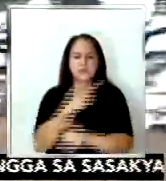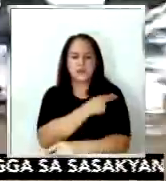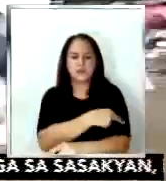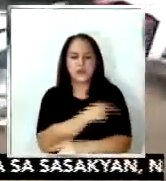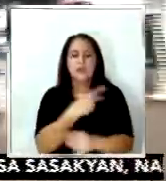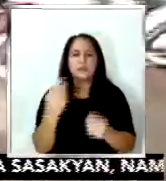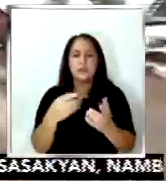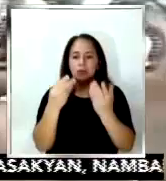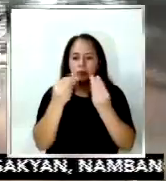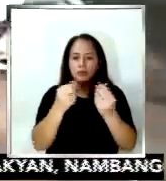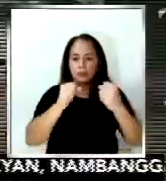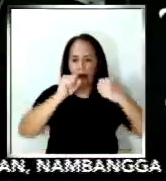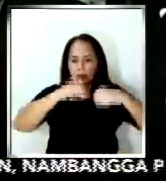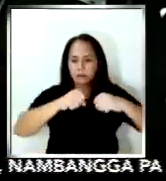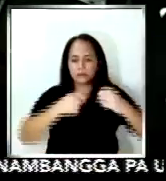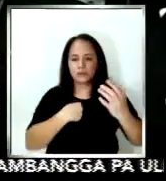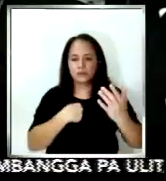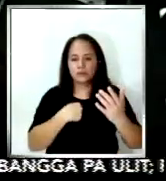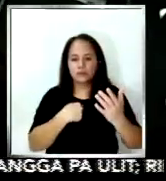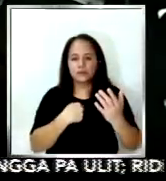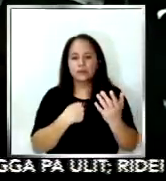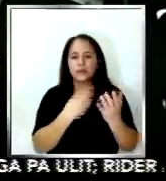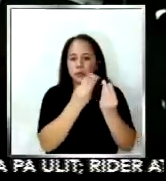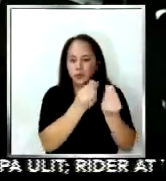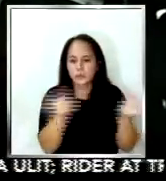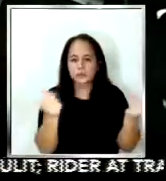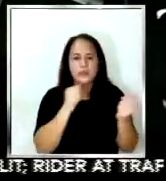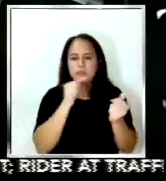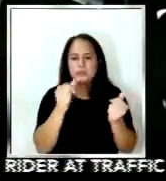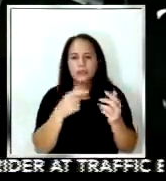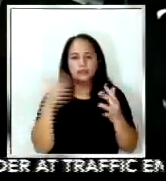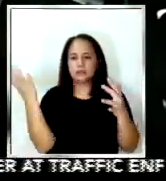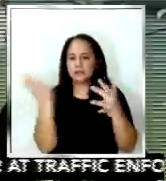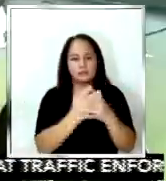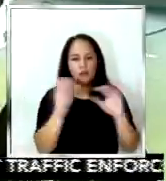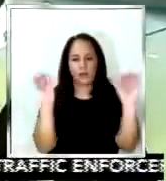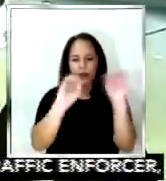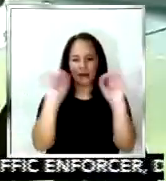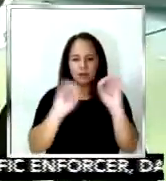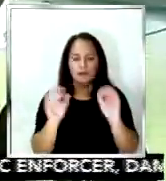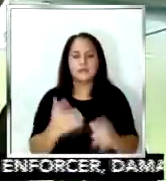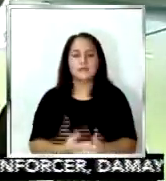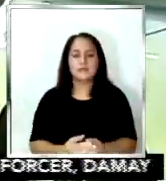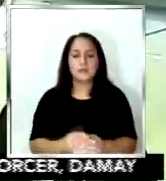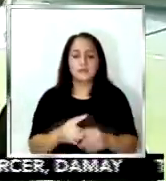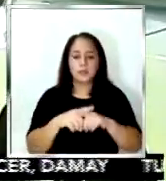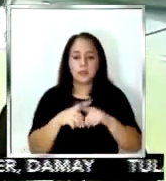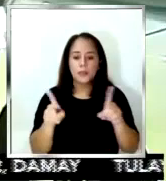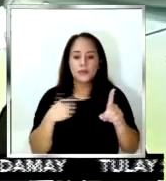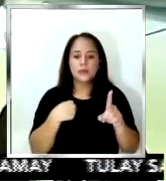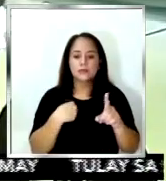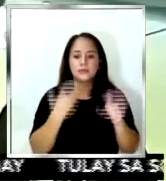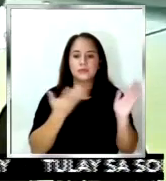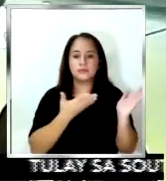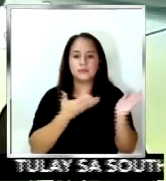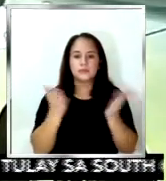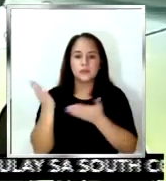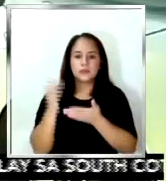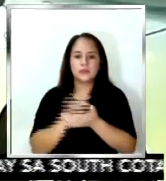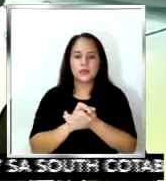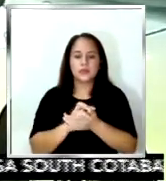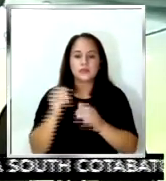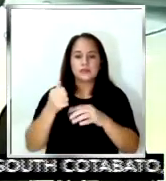ang suspect sa tatlong complainant kaya hindi na siya maharap sa kaso. Pero itaturn over namin siya sa kanyang chief of police sa